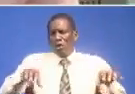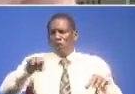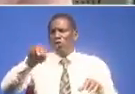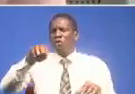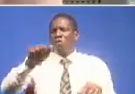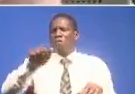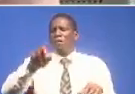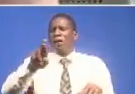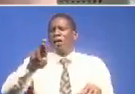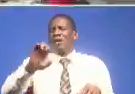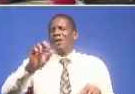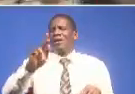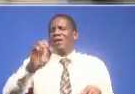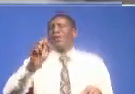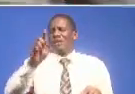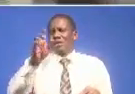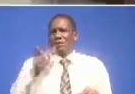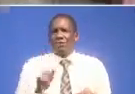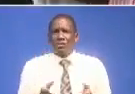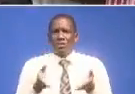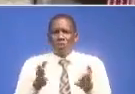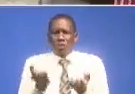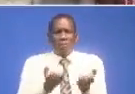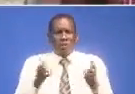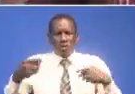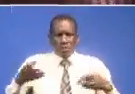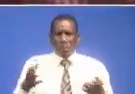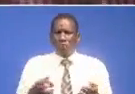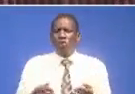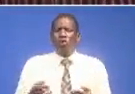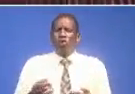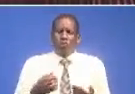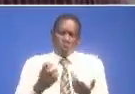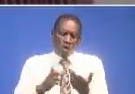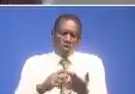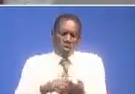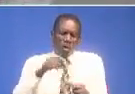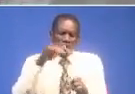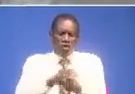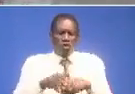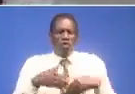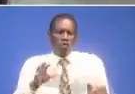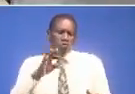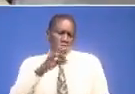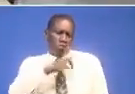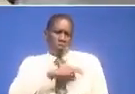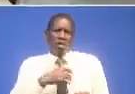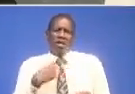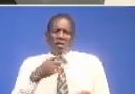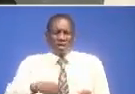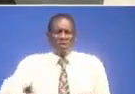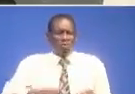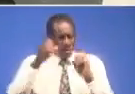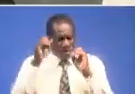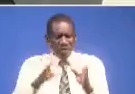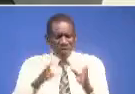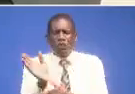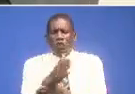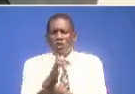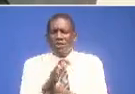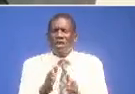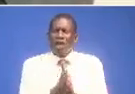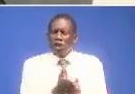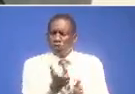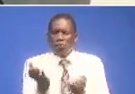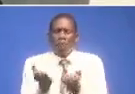la zamani la mboga. Wauzaji hao wanaokadiria hasara kubwa kwa kutouza chochote Alhamisi, na walio na